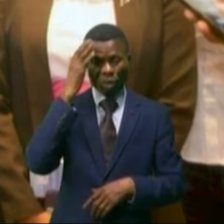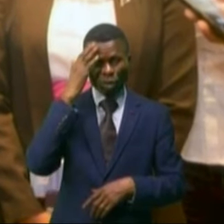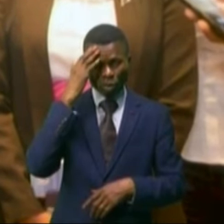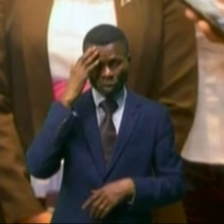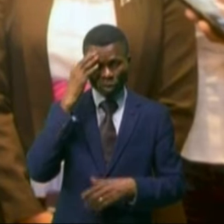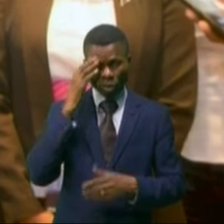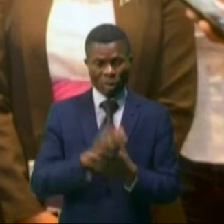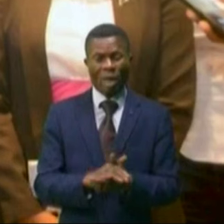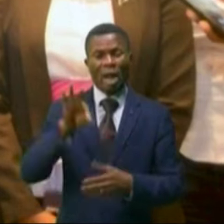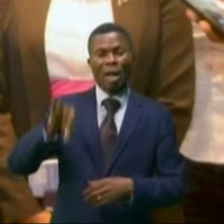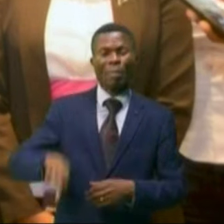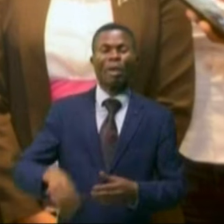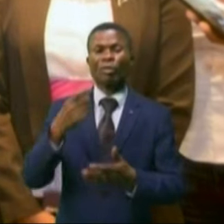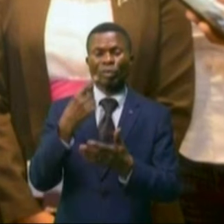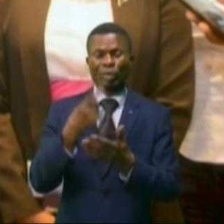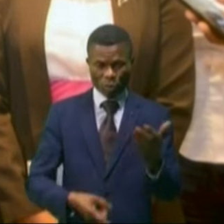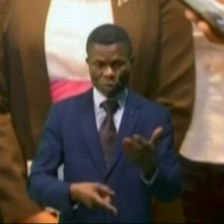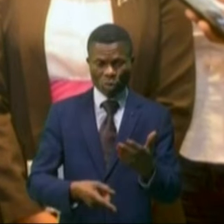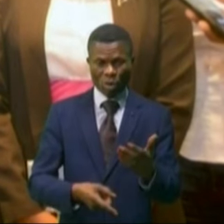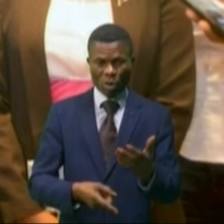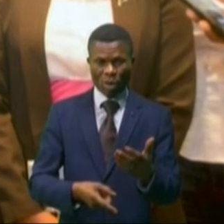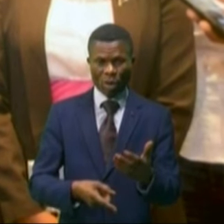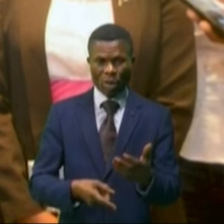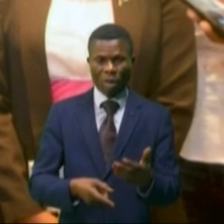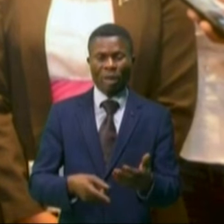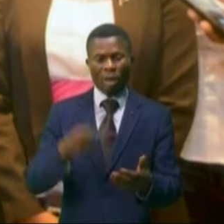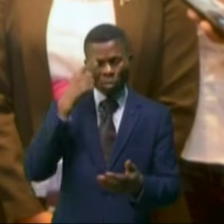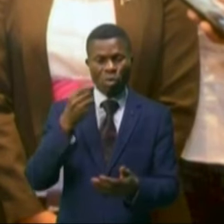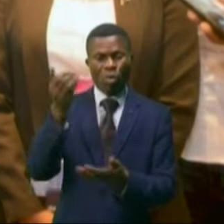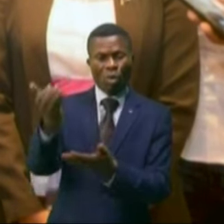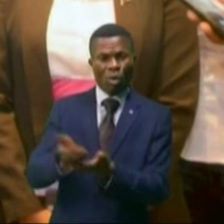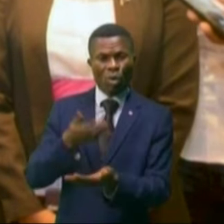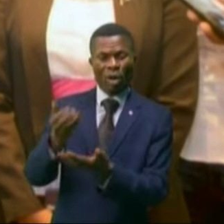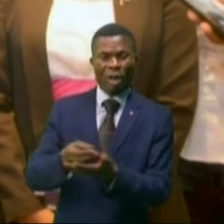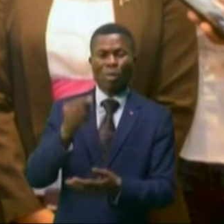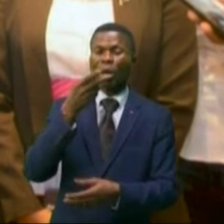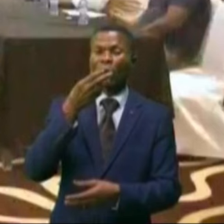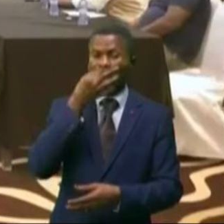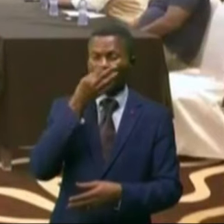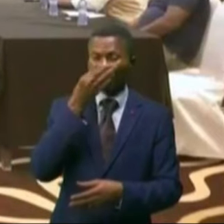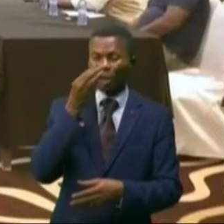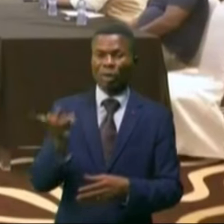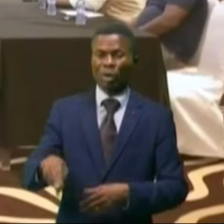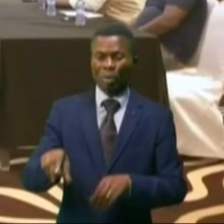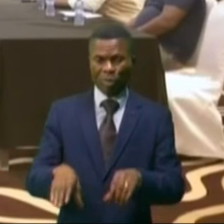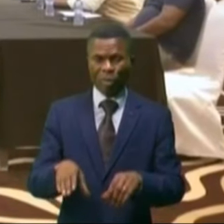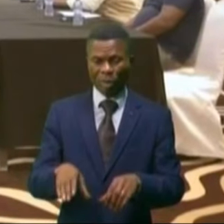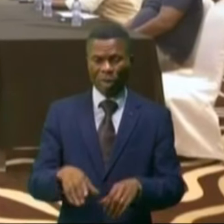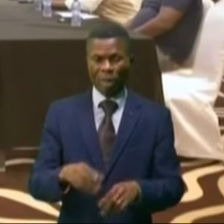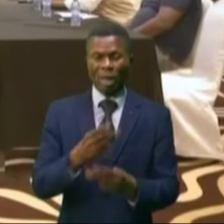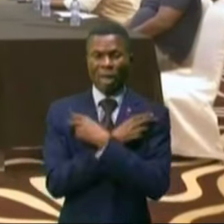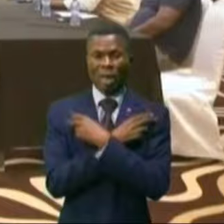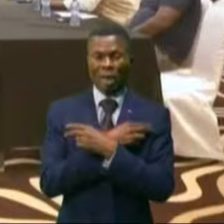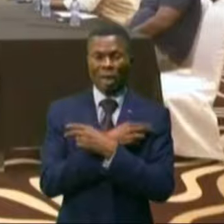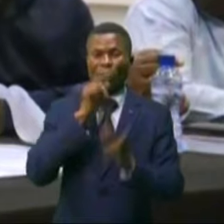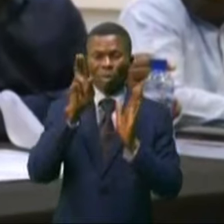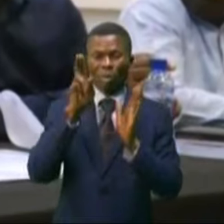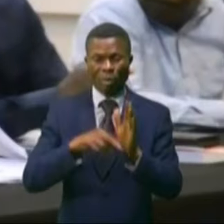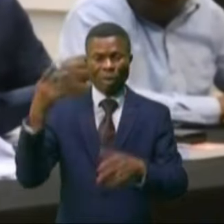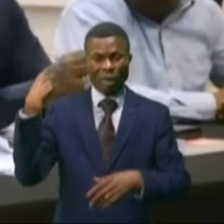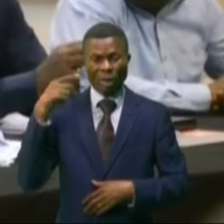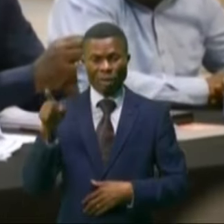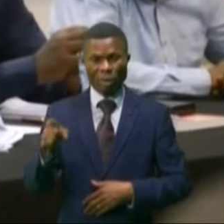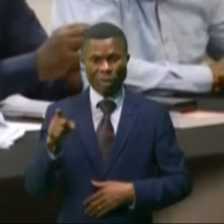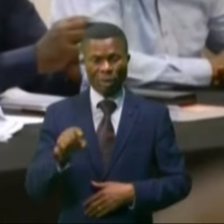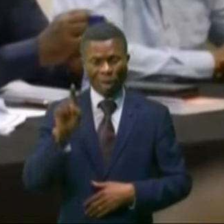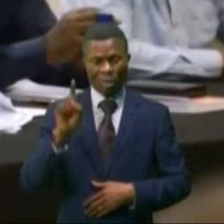les aboutissants liés à l'exploitation du pétrole dans notre province. En vacances parlementaires, les élus de cette province